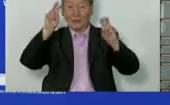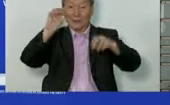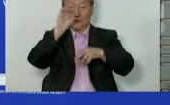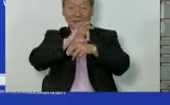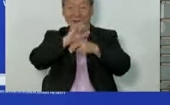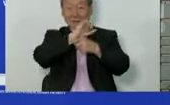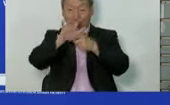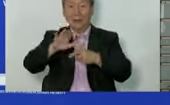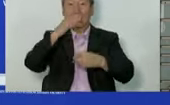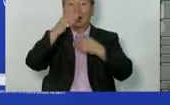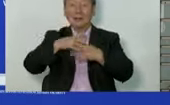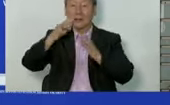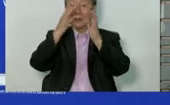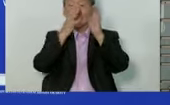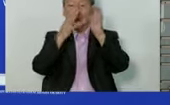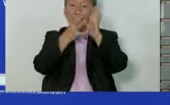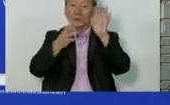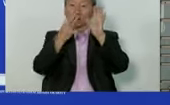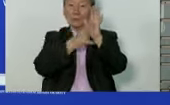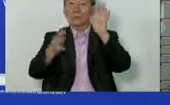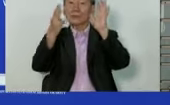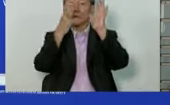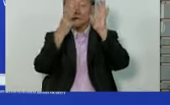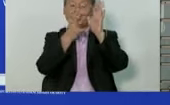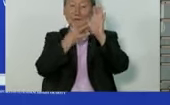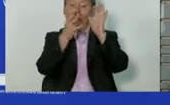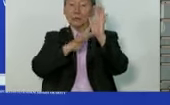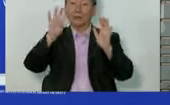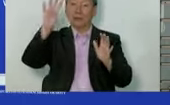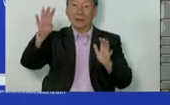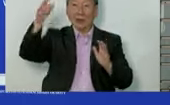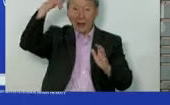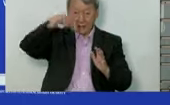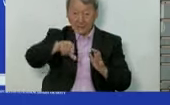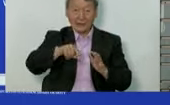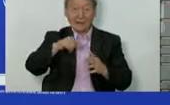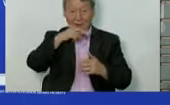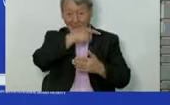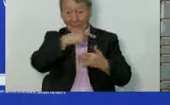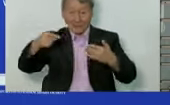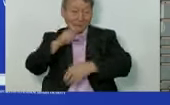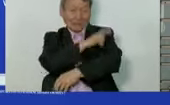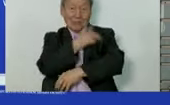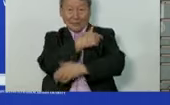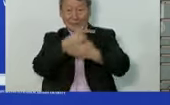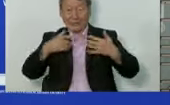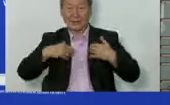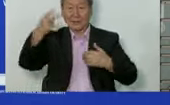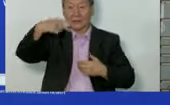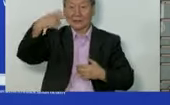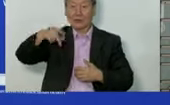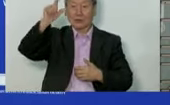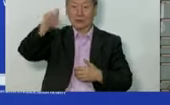с диагнозом COVID-19 составляет 994 случая, из которых за сутки выписаны из стационаров с